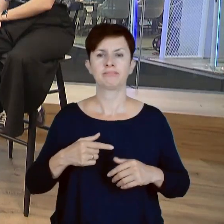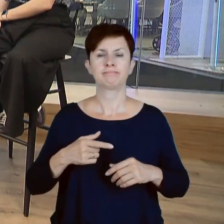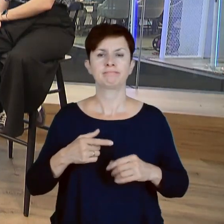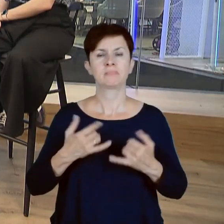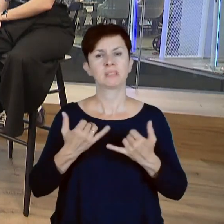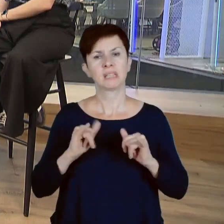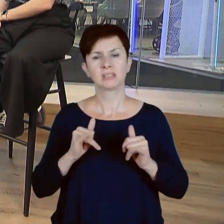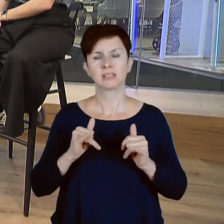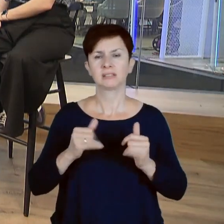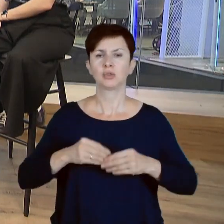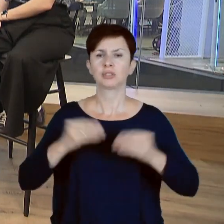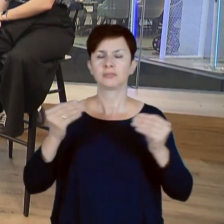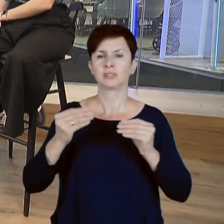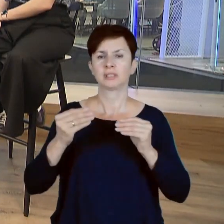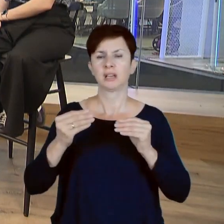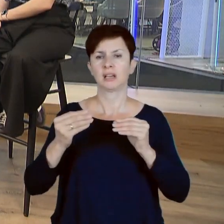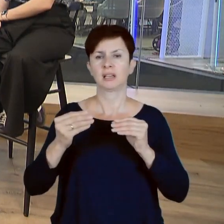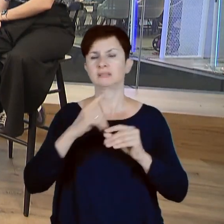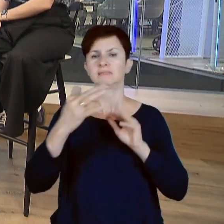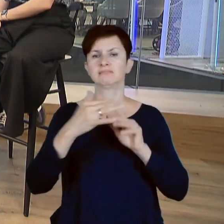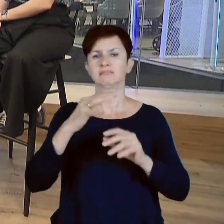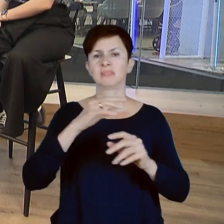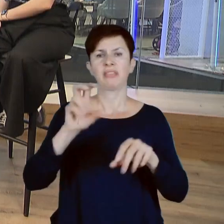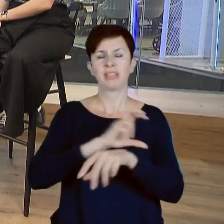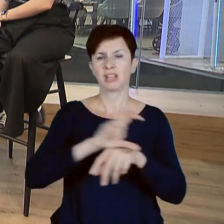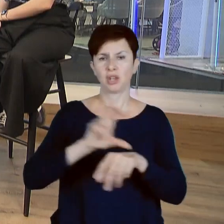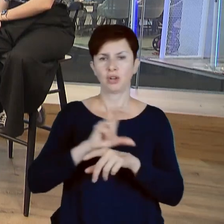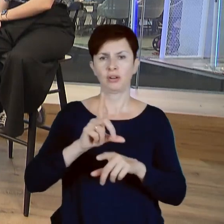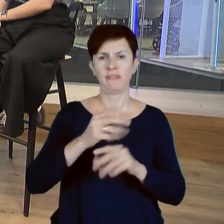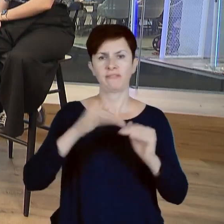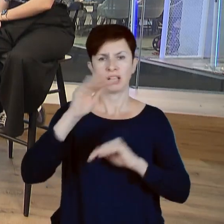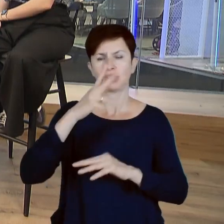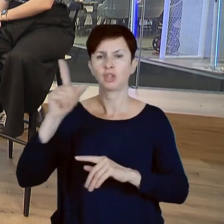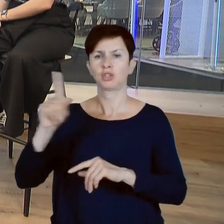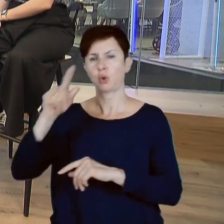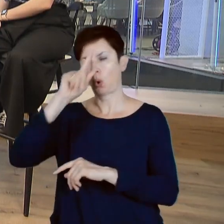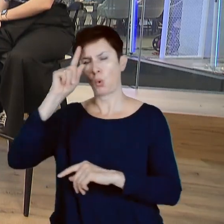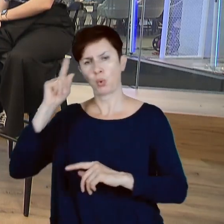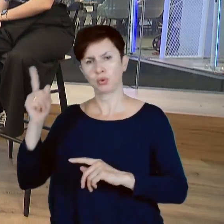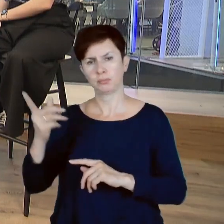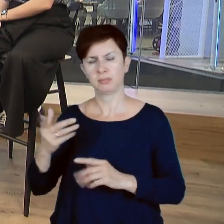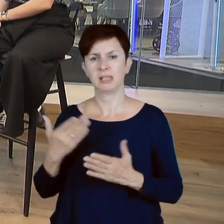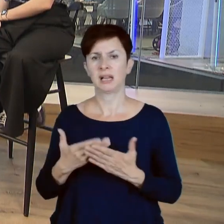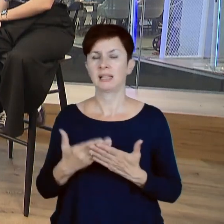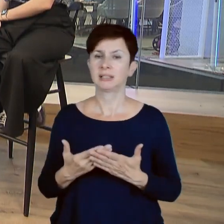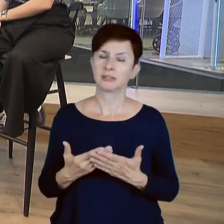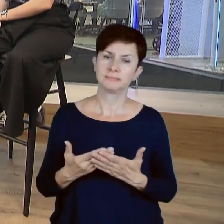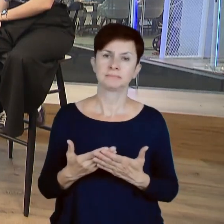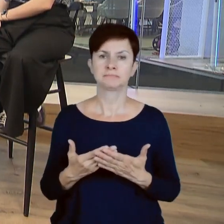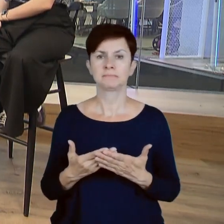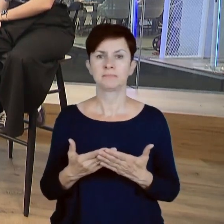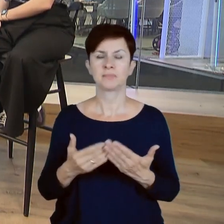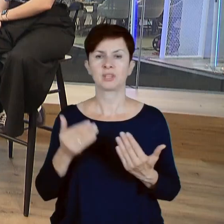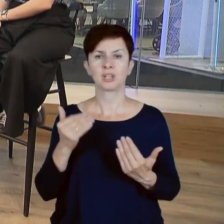technologią, niż z innymi ludźmi. I na tym się trzeba zdecydowanie zająć, żeby można było rekomendować pewne rzeczy, żeby to było zdrowe